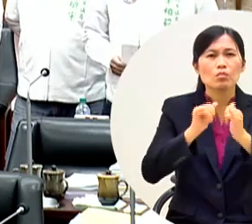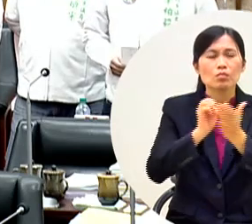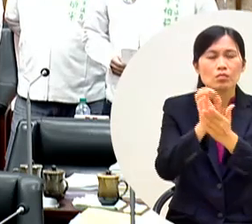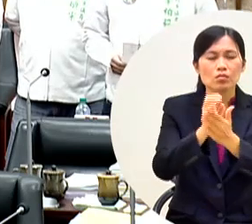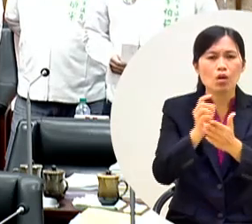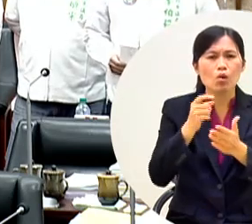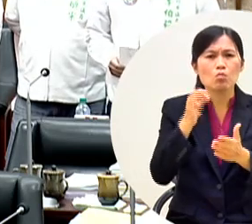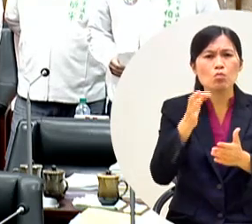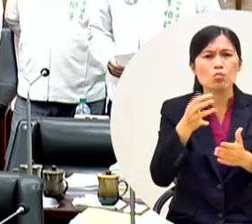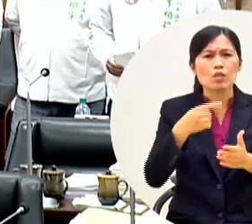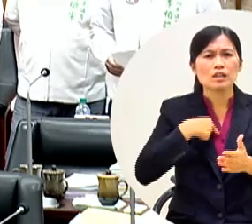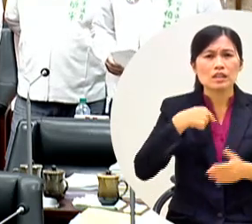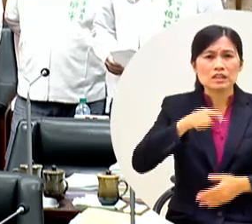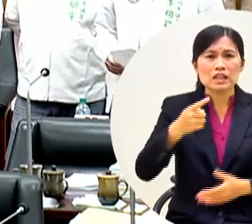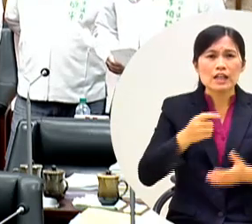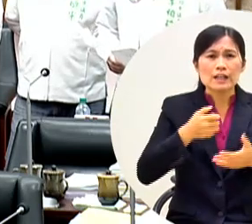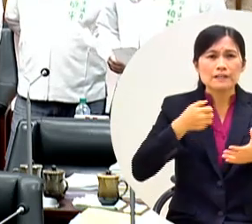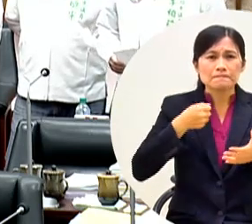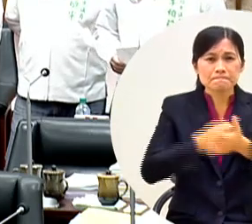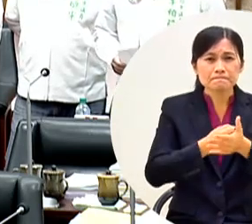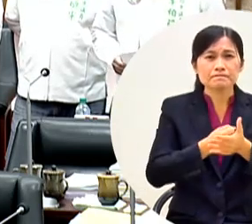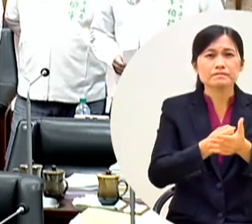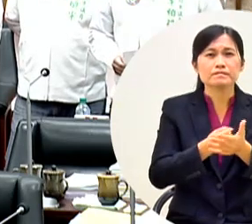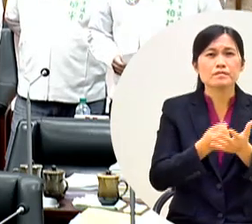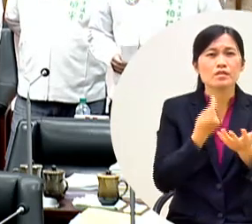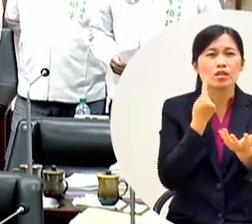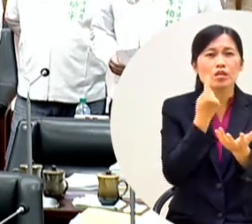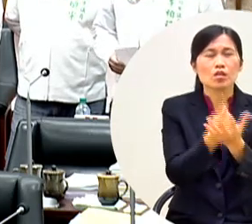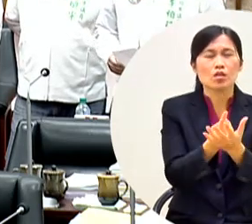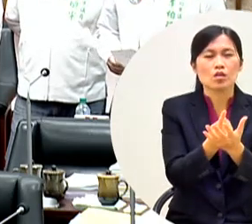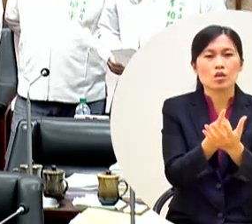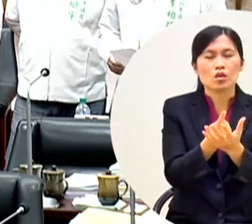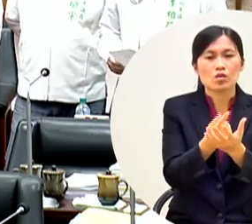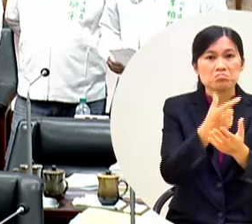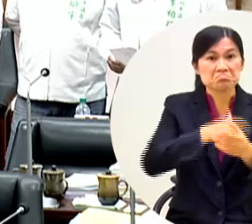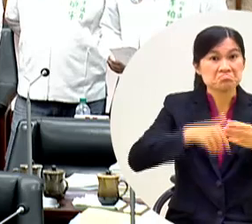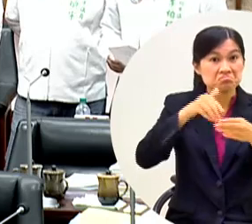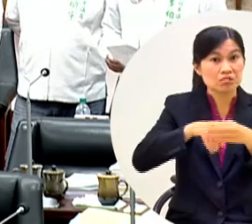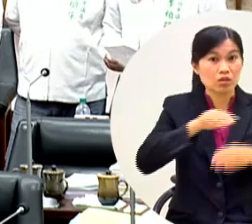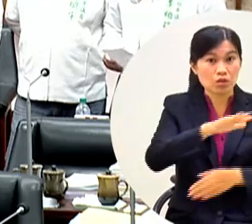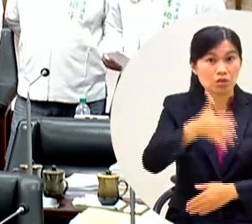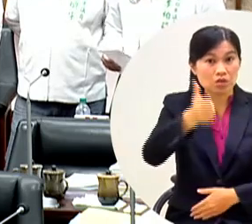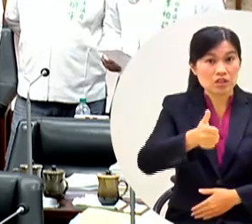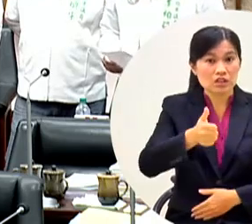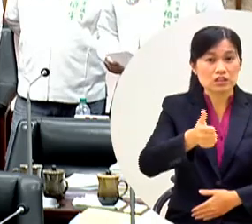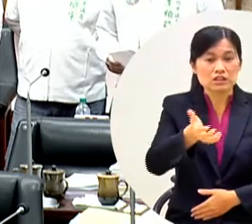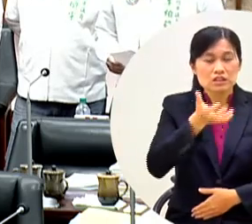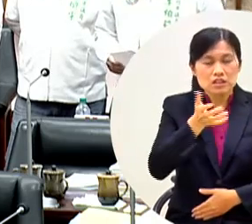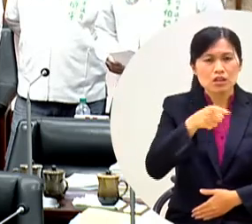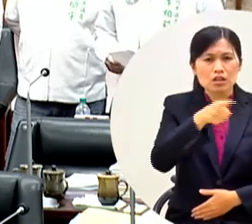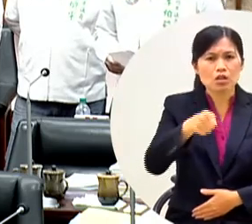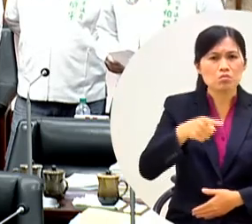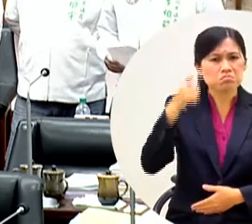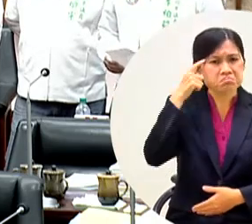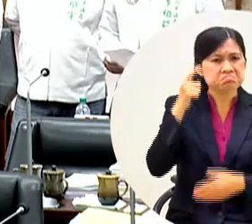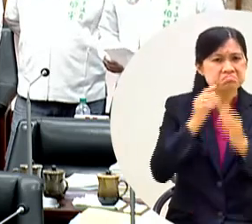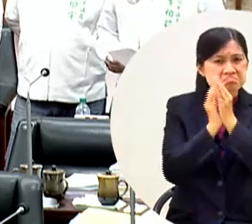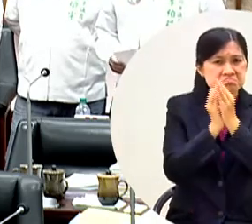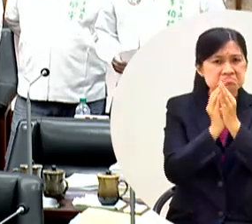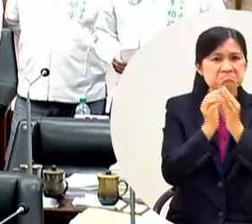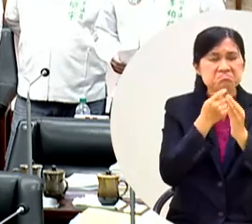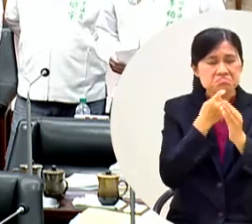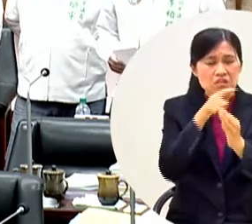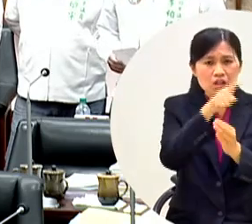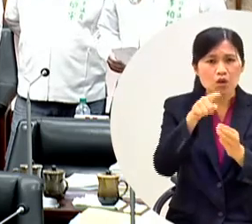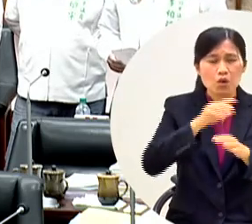前，大家在臆测他会不会用总质询的时间把民进党籍的议员一一